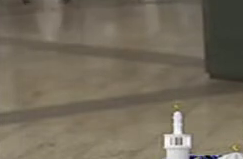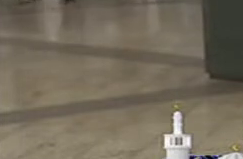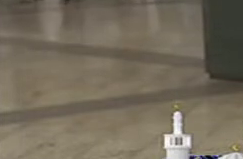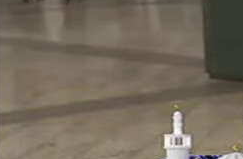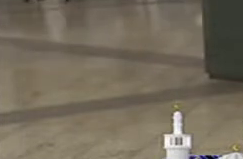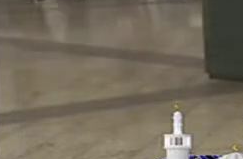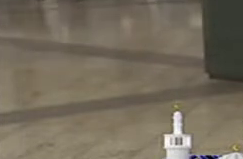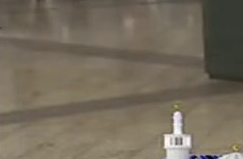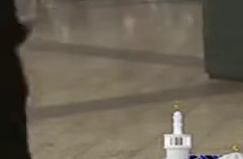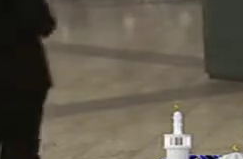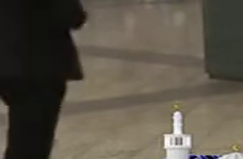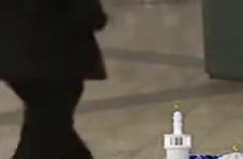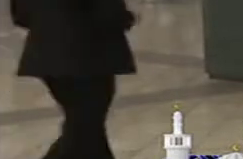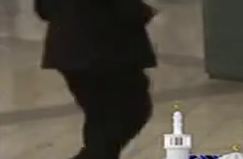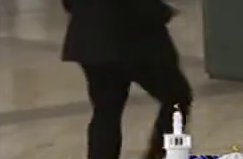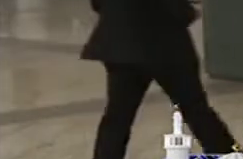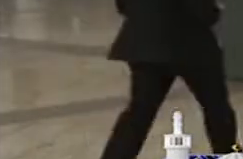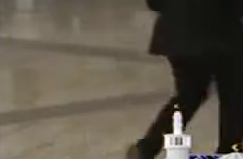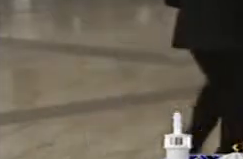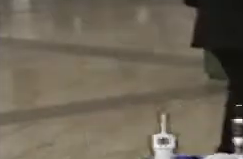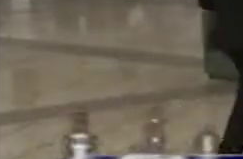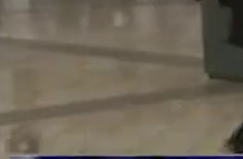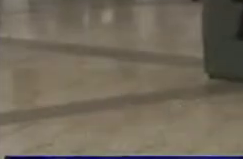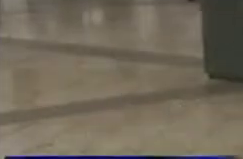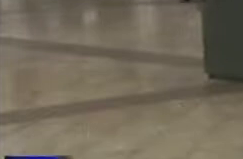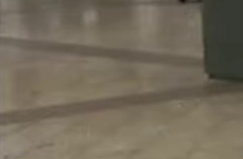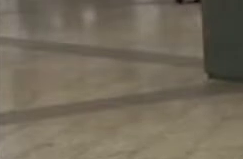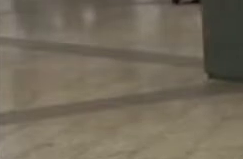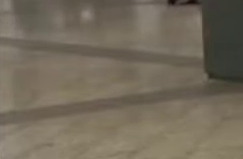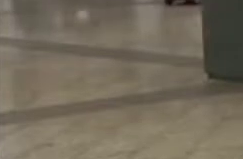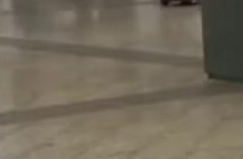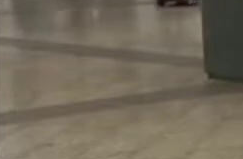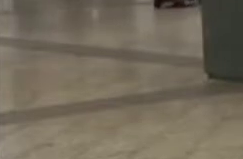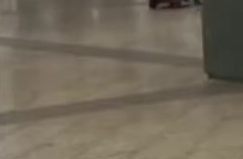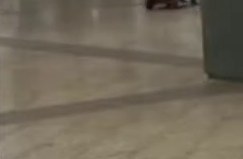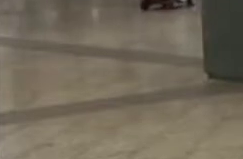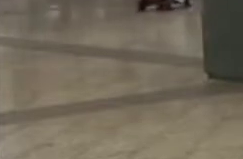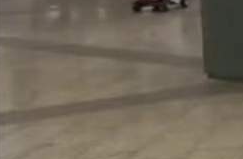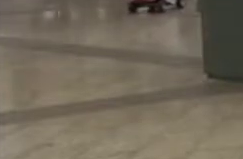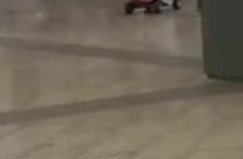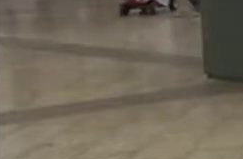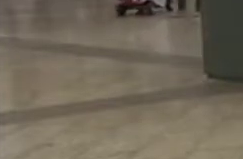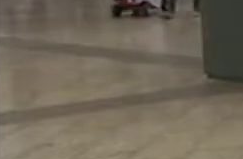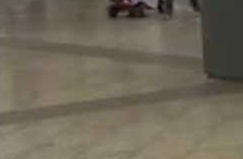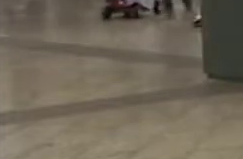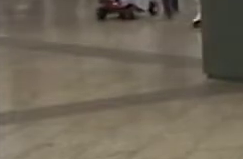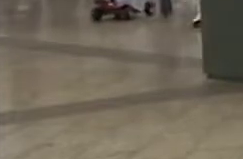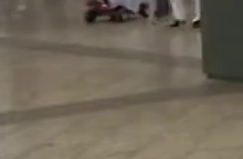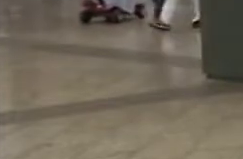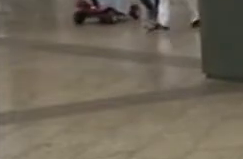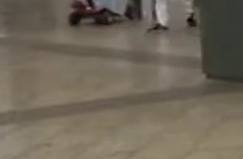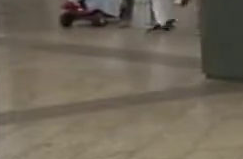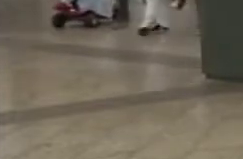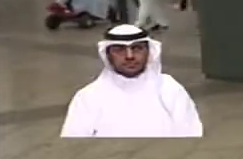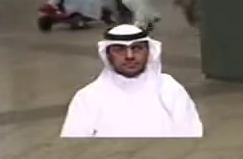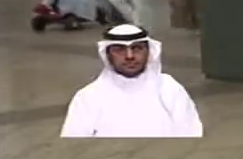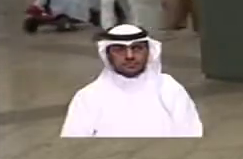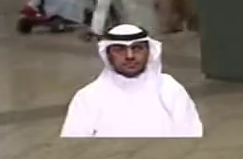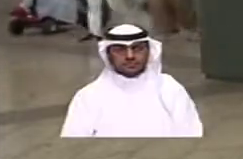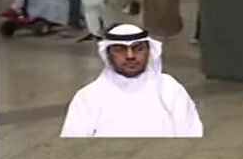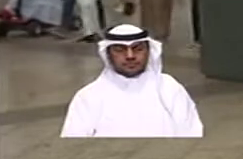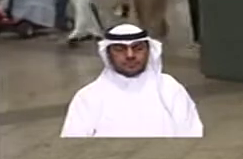طبيعي، انتشار عند كل شخص الحين سواء كان صغير كبير، بهدل العالم. فحنا نتمنى يعني من المجتمع كله،